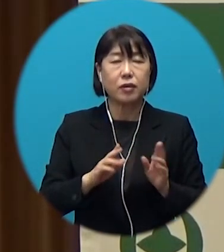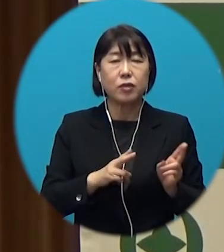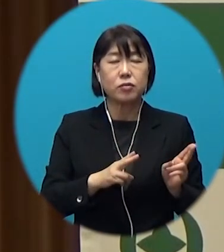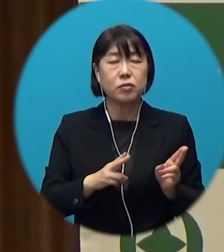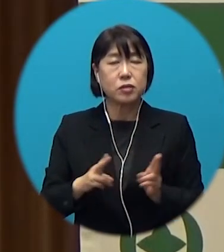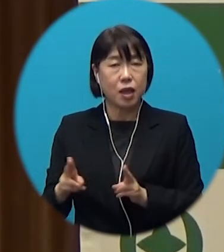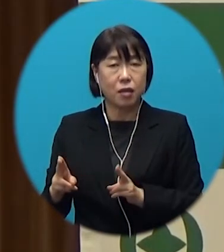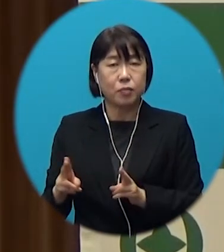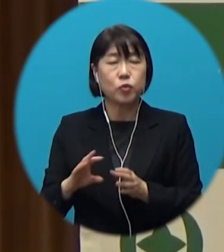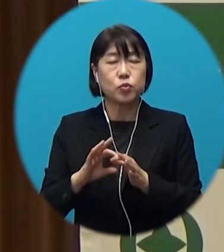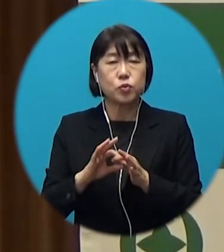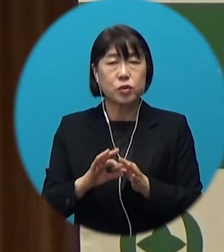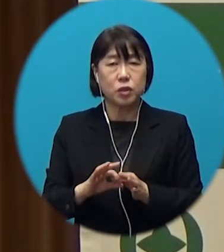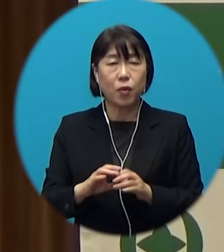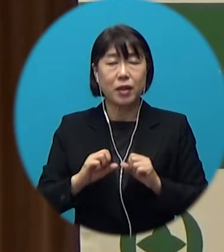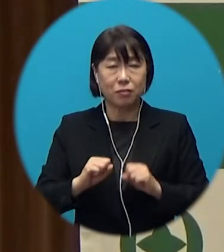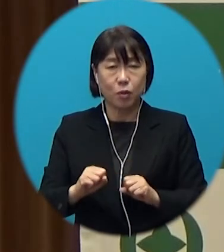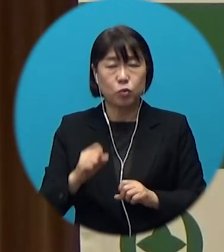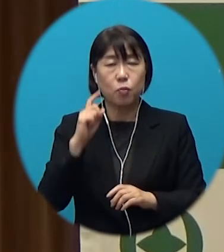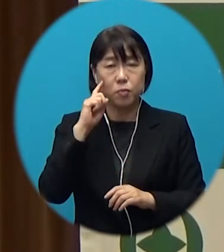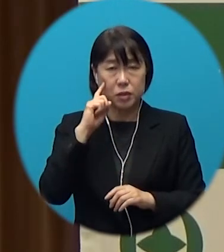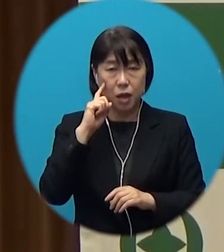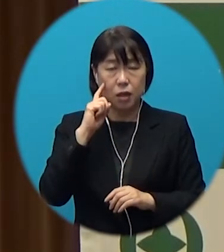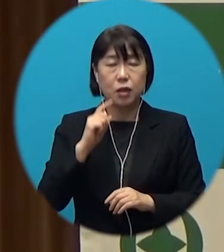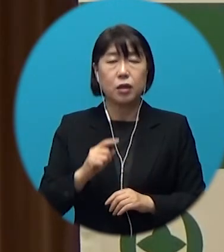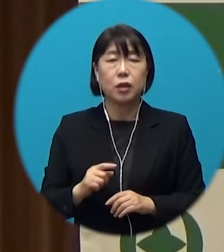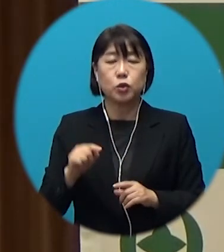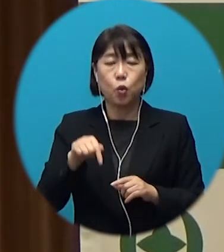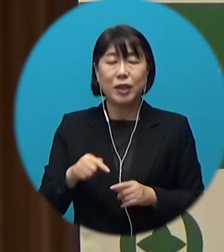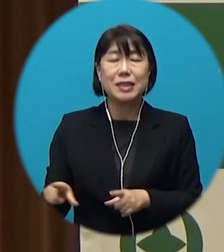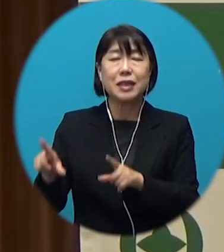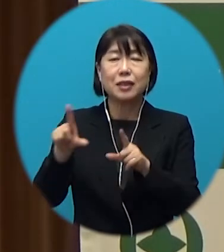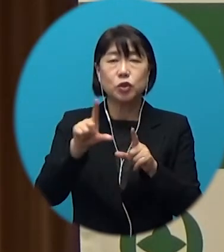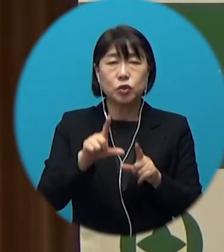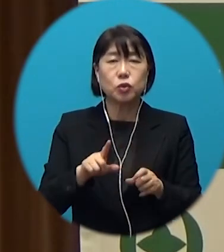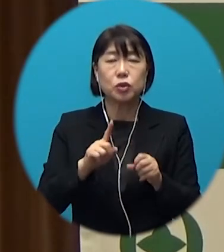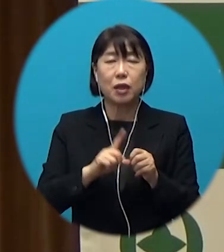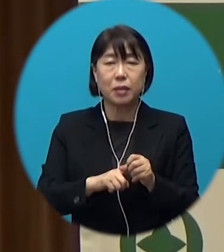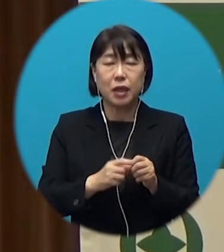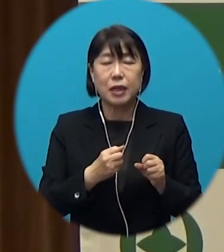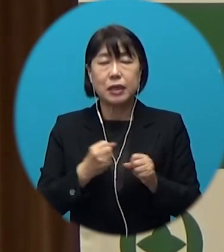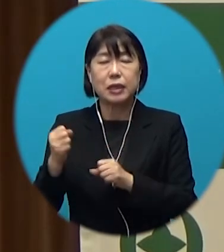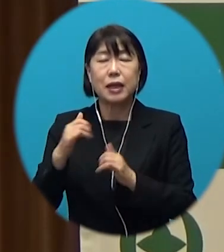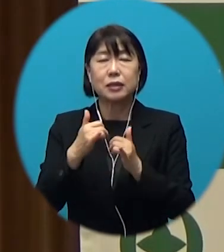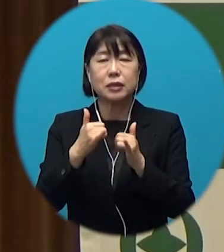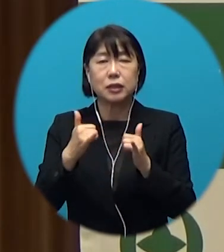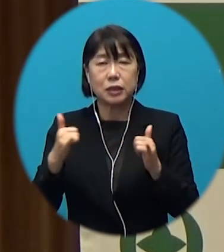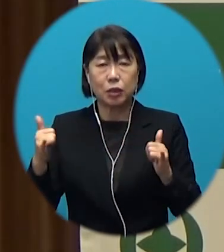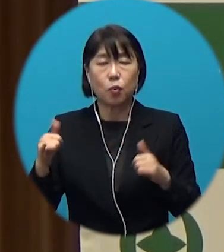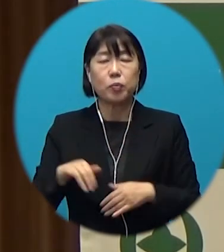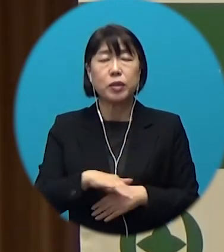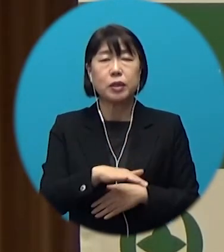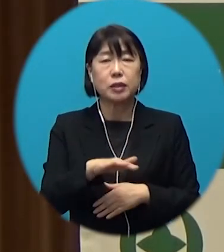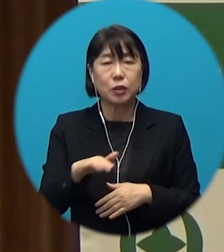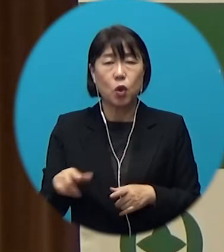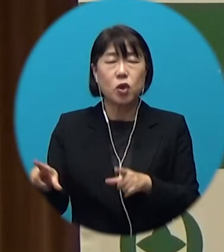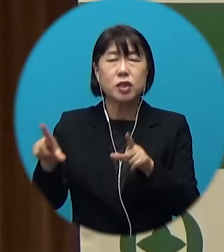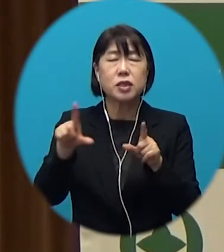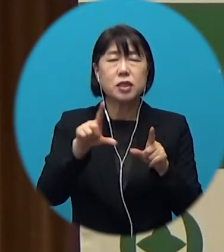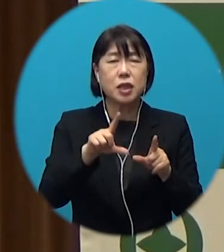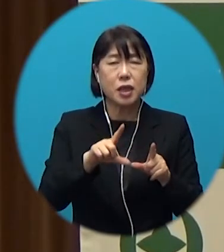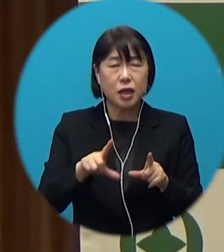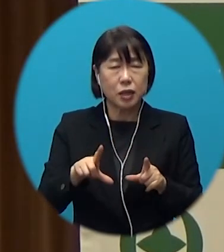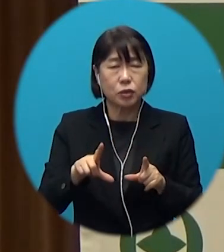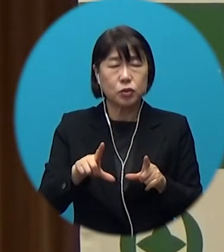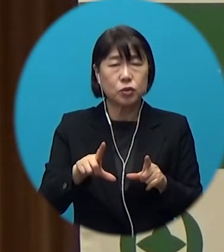は見られていると思うんですけど、一方で生活されるにあたって避難されている方々にとって生活点ですかね、今後